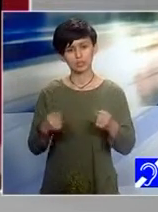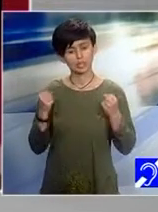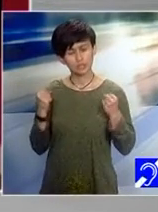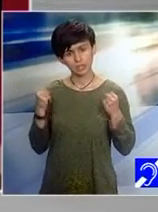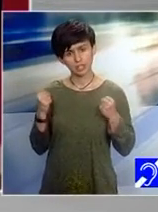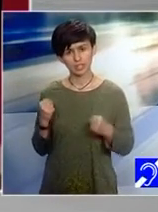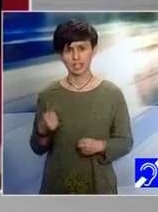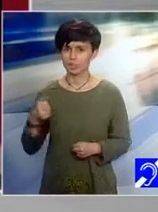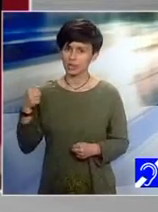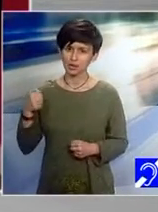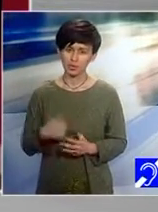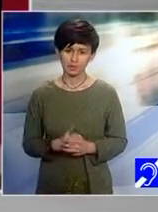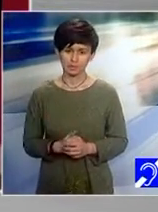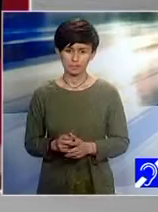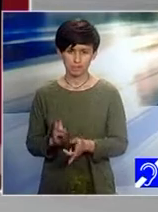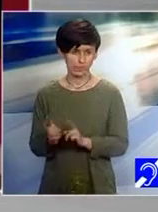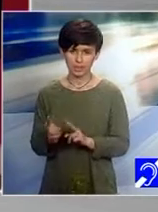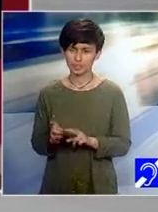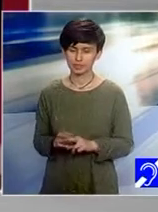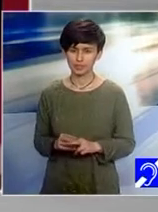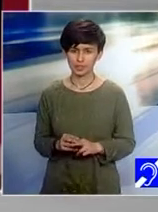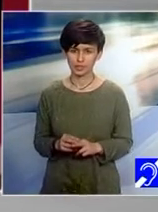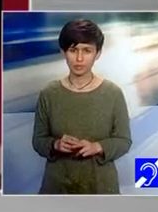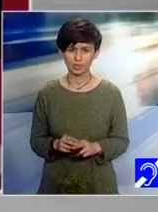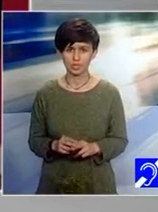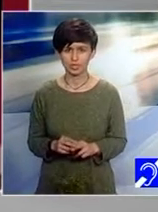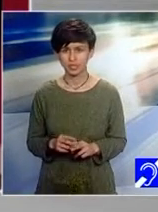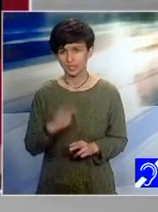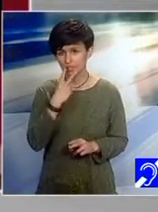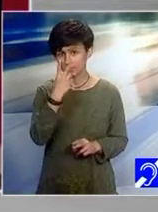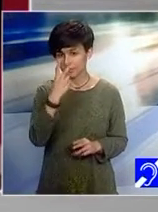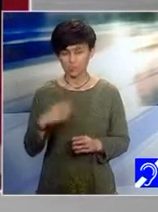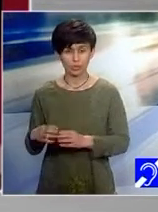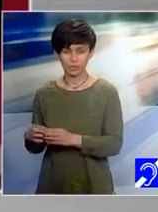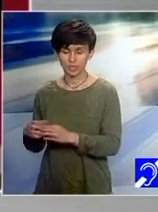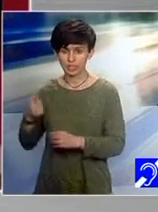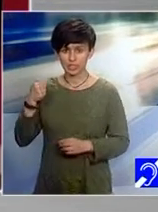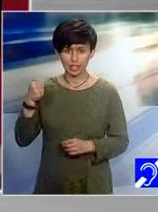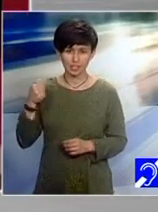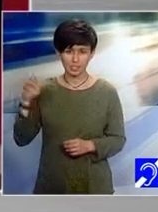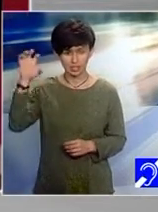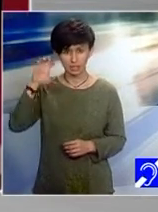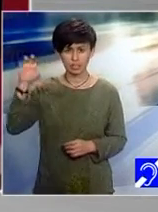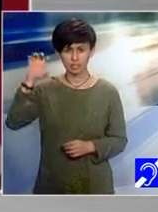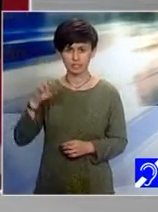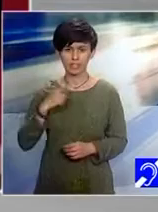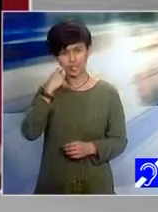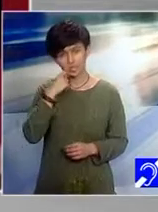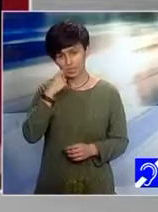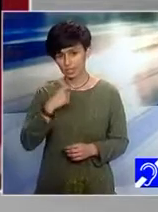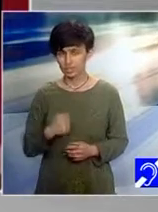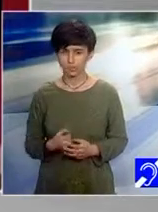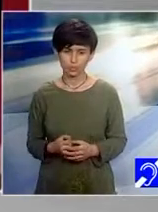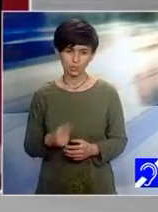armenii. Cum ai regăsit și cum regăsești în continuare comunitatea armenească din Transilvania, în mod special cea din Cluj,